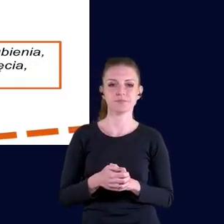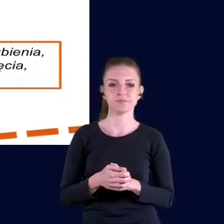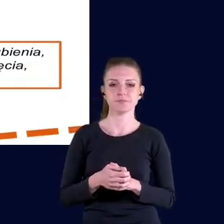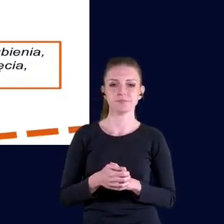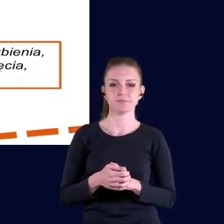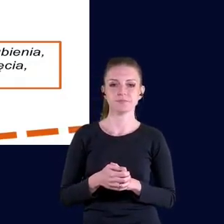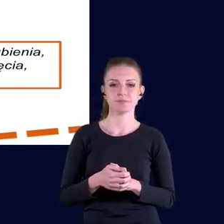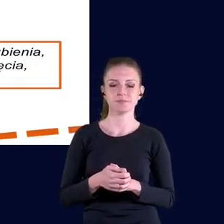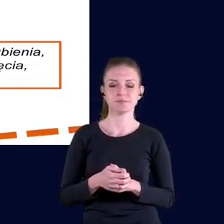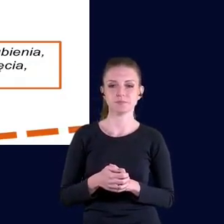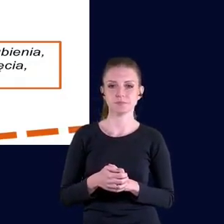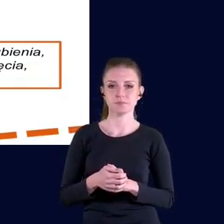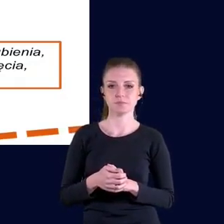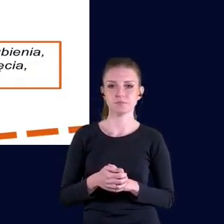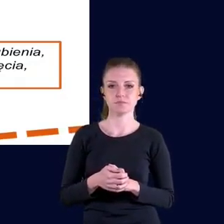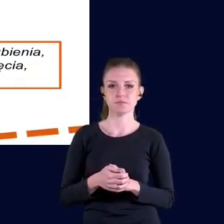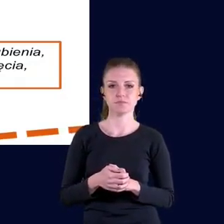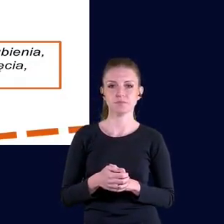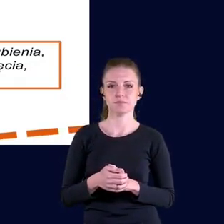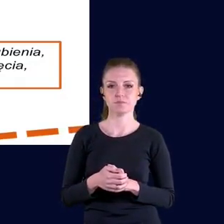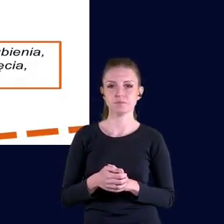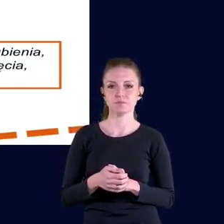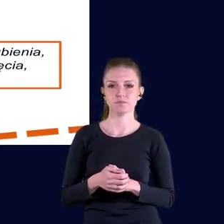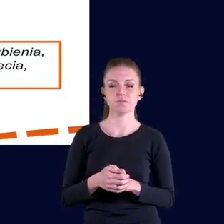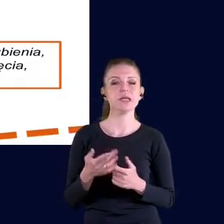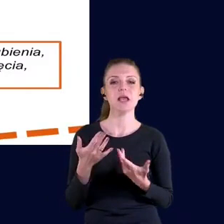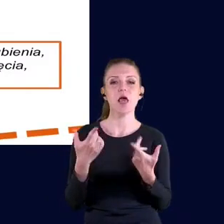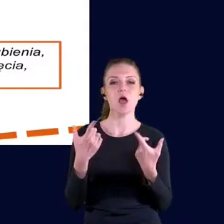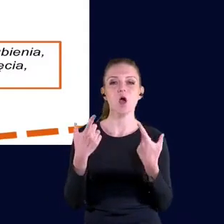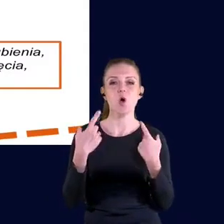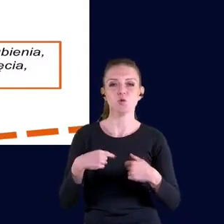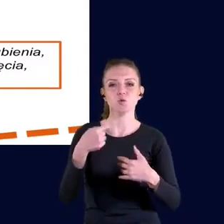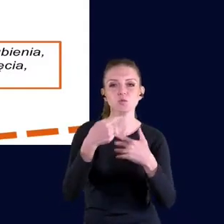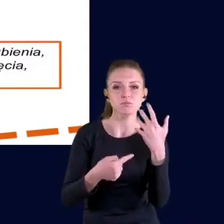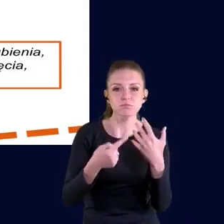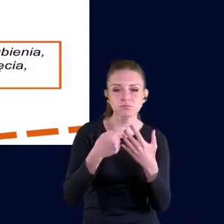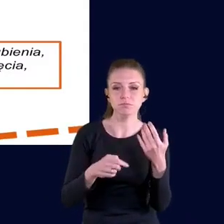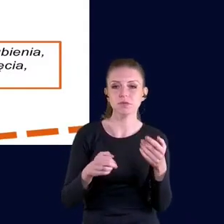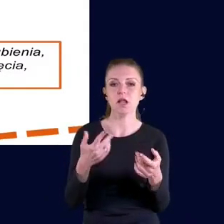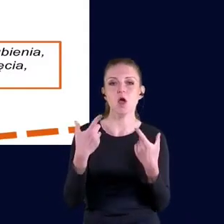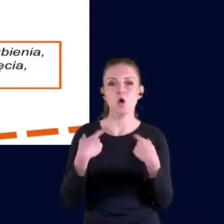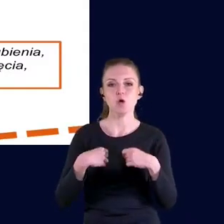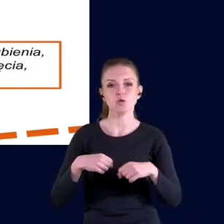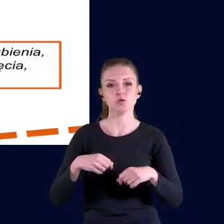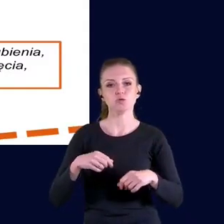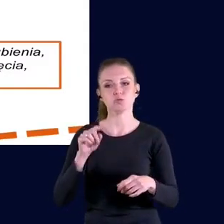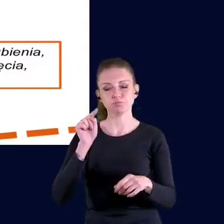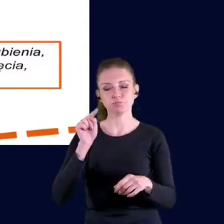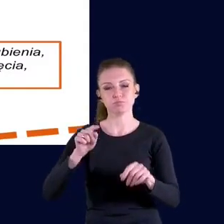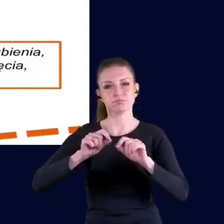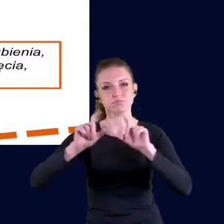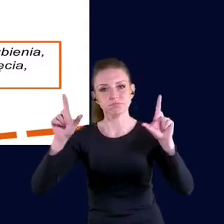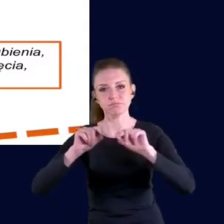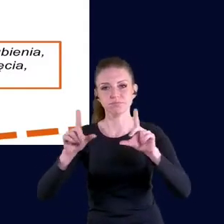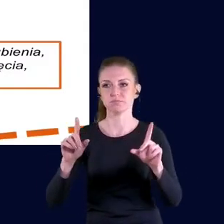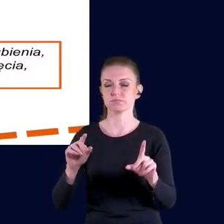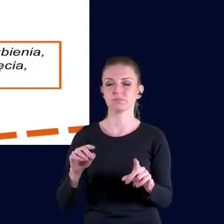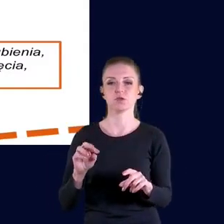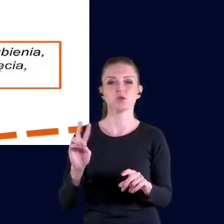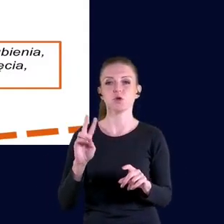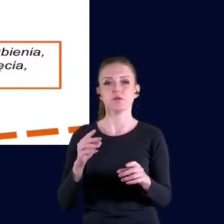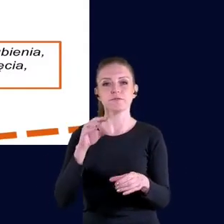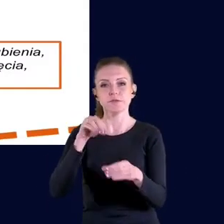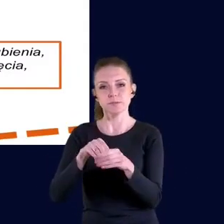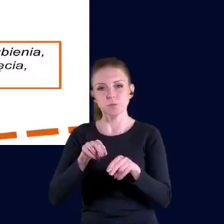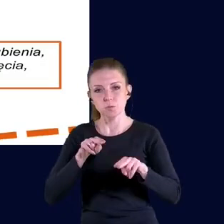za chwilę Powiem liczba obserwujących liczba wyświetleń naszego dziedzictwa branżowi